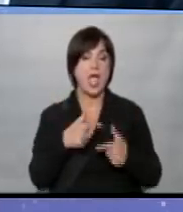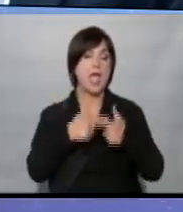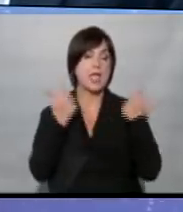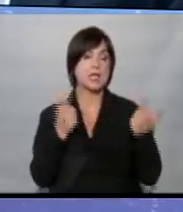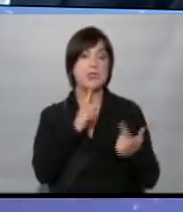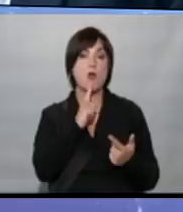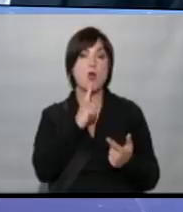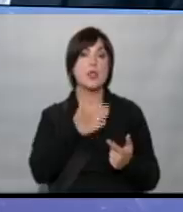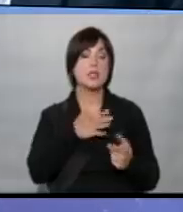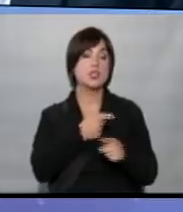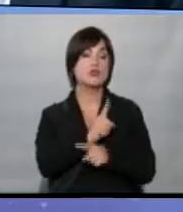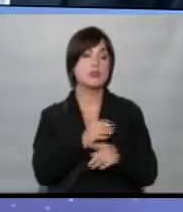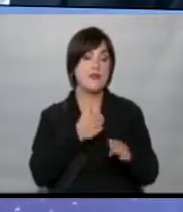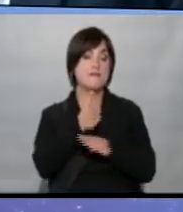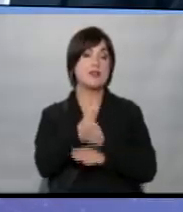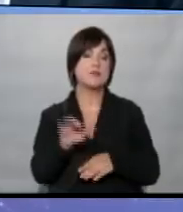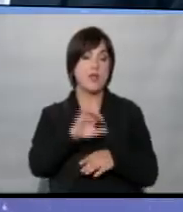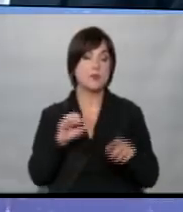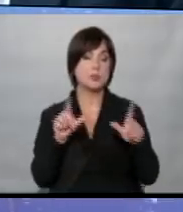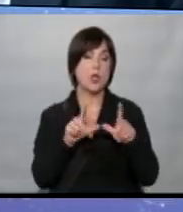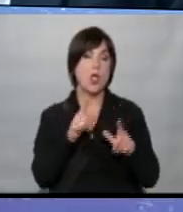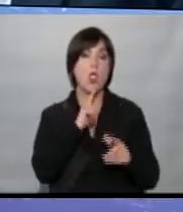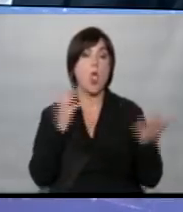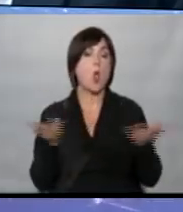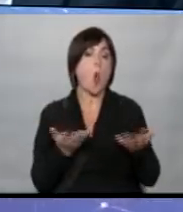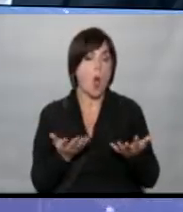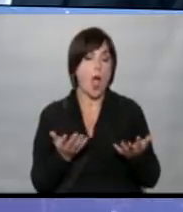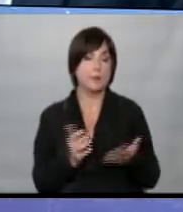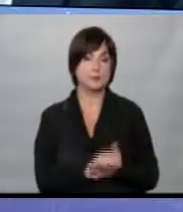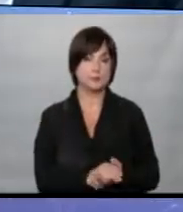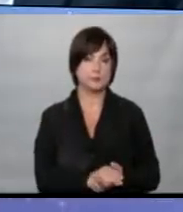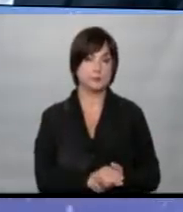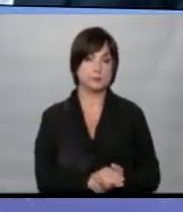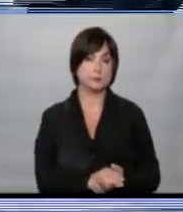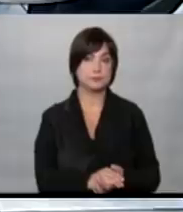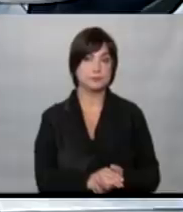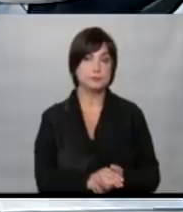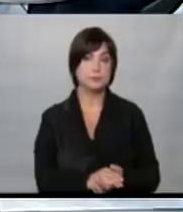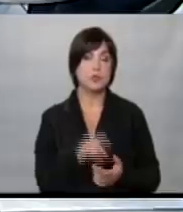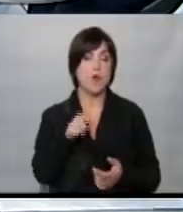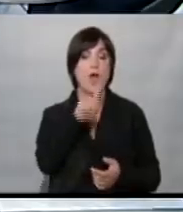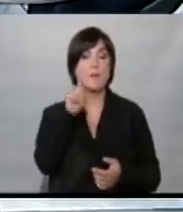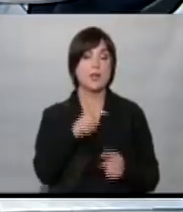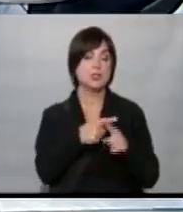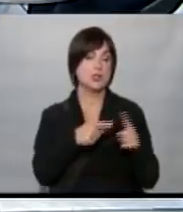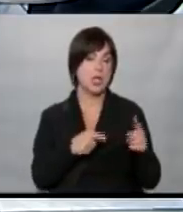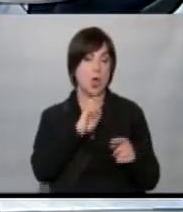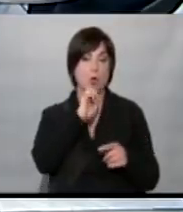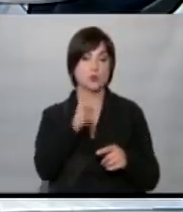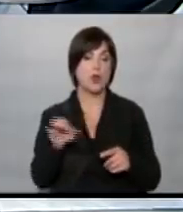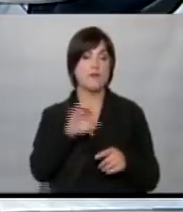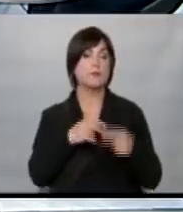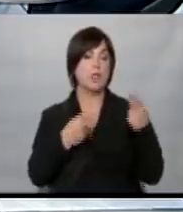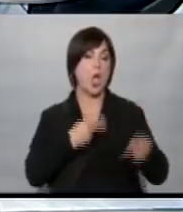разјасната која е нашата шанса за влез во Европска унија. И кога? Добро. Тоа, на тоа прашање делумно одговори